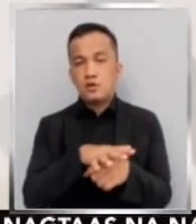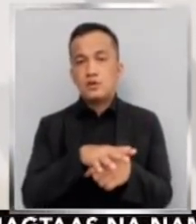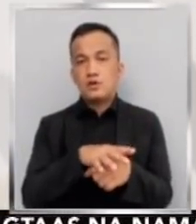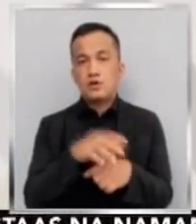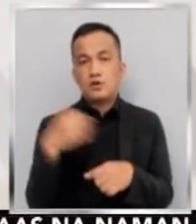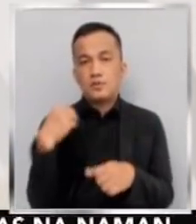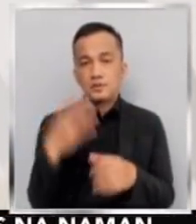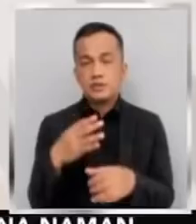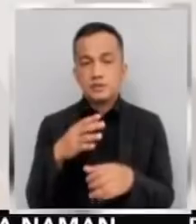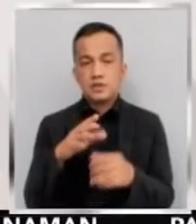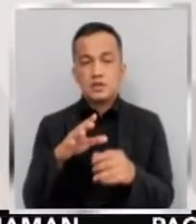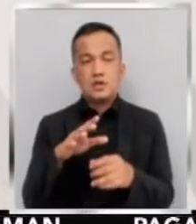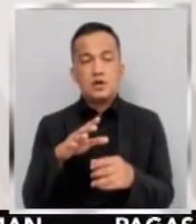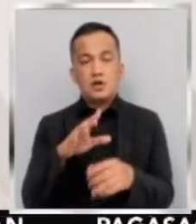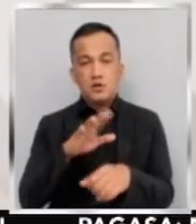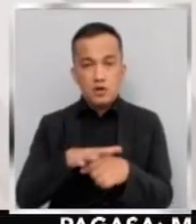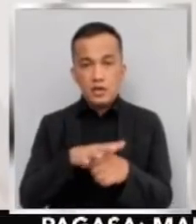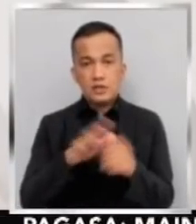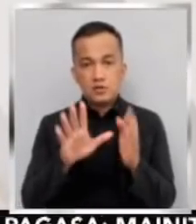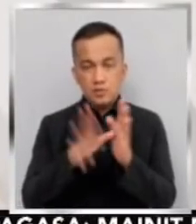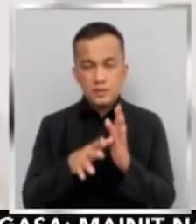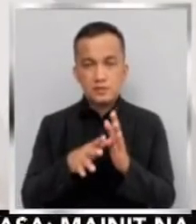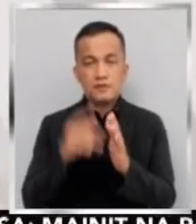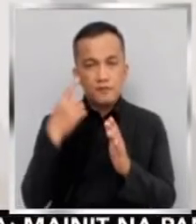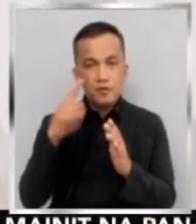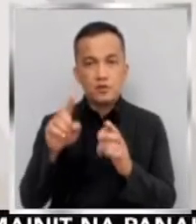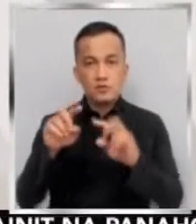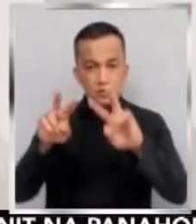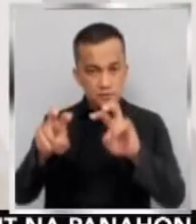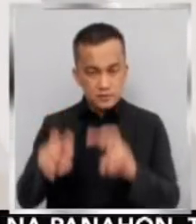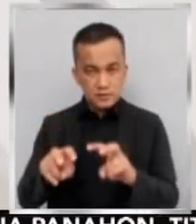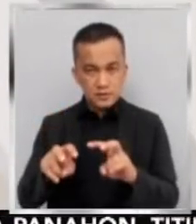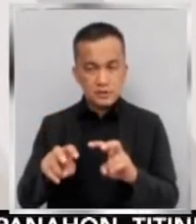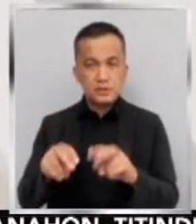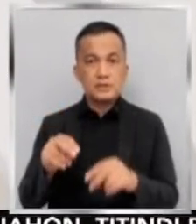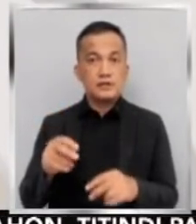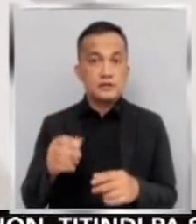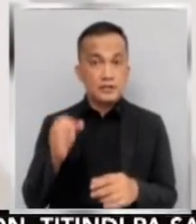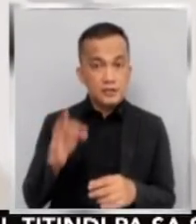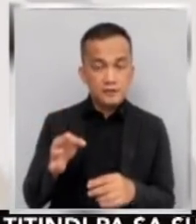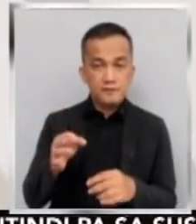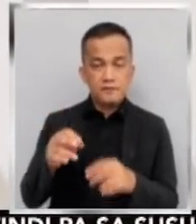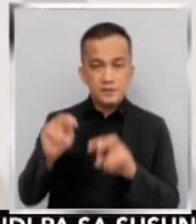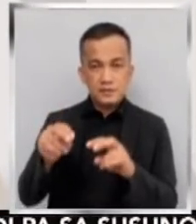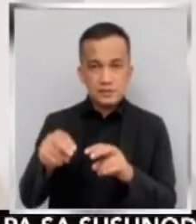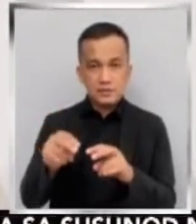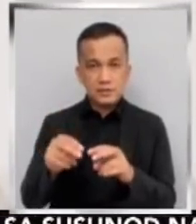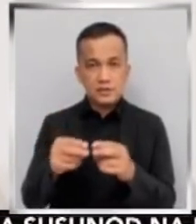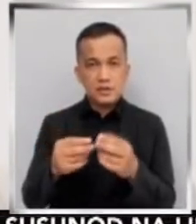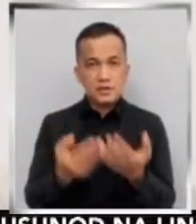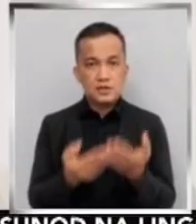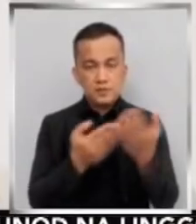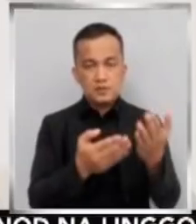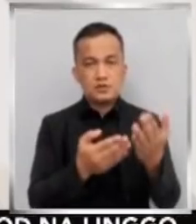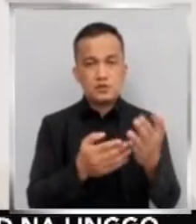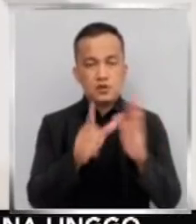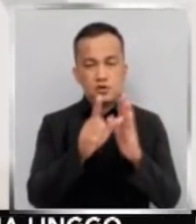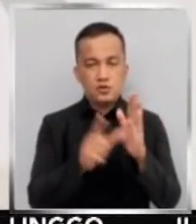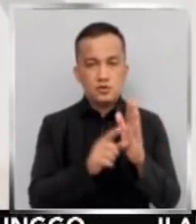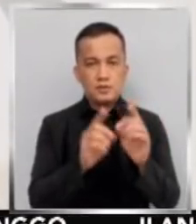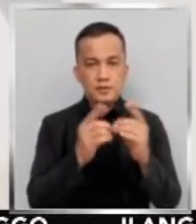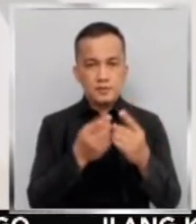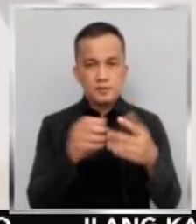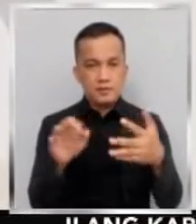COMELEC officials for investigation and if necessary, referral to the law department for filing of a case. No?